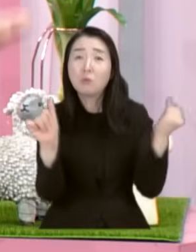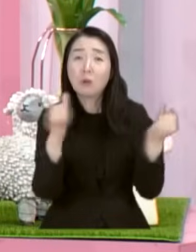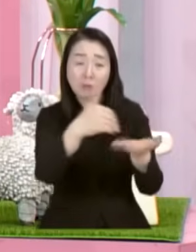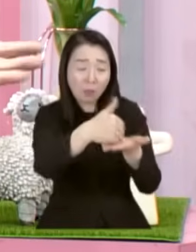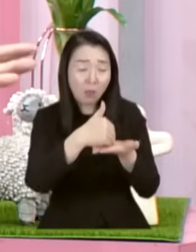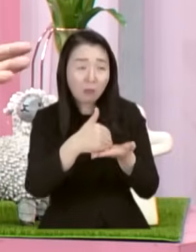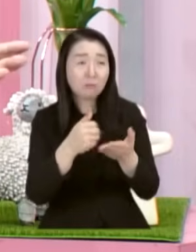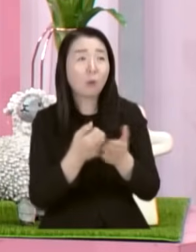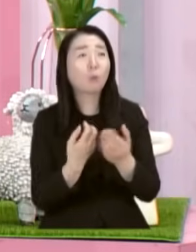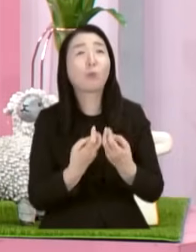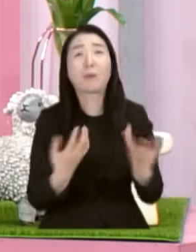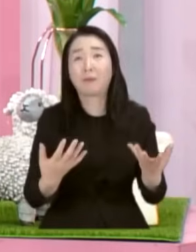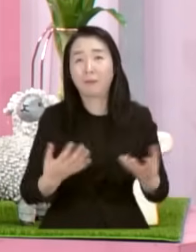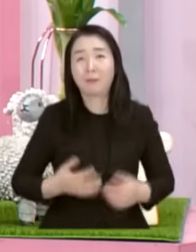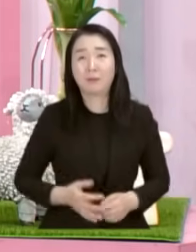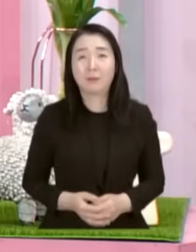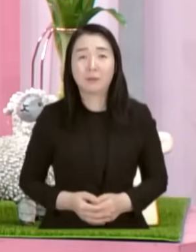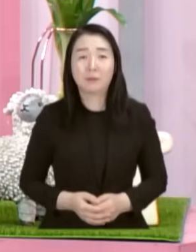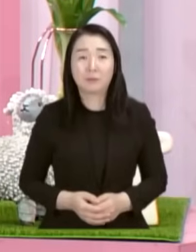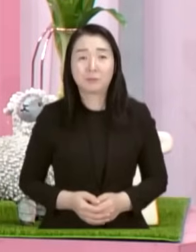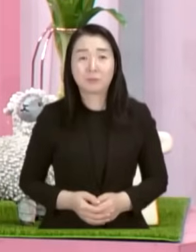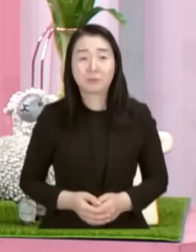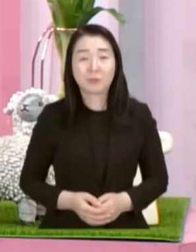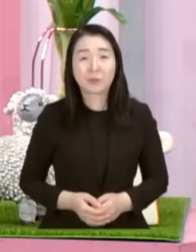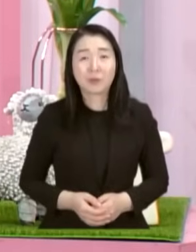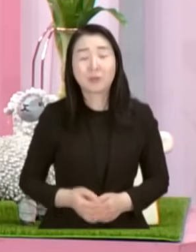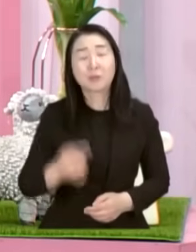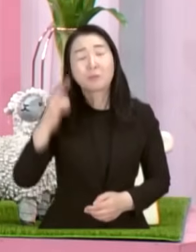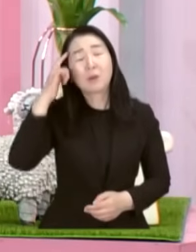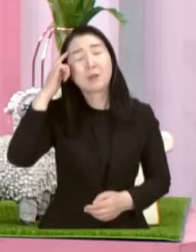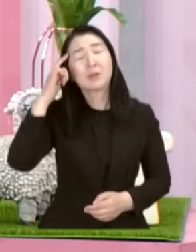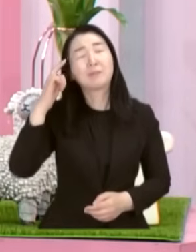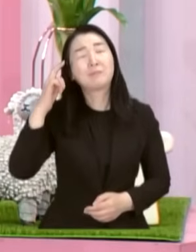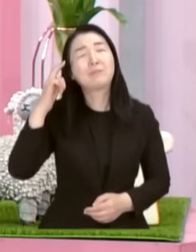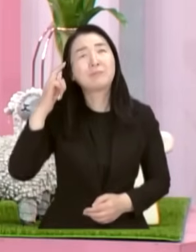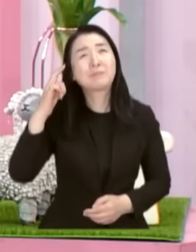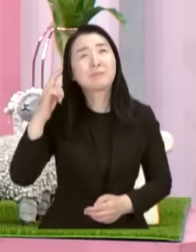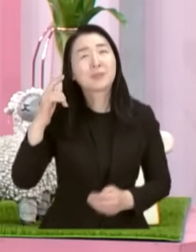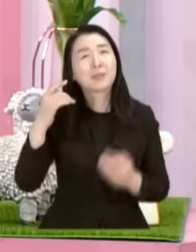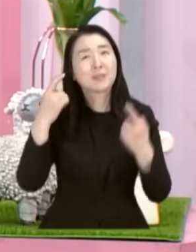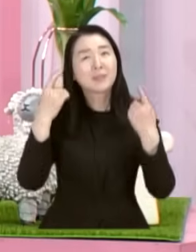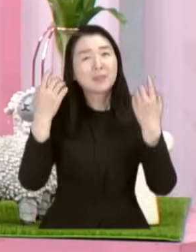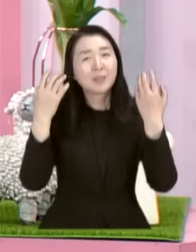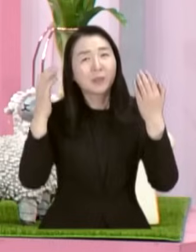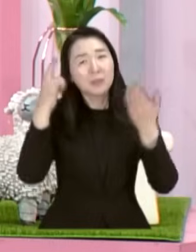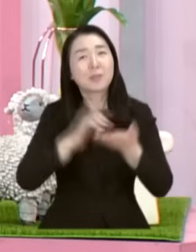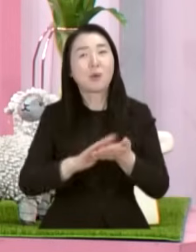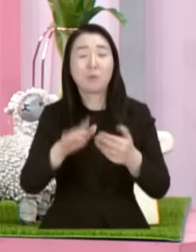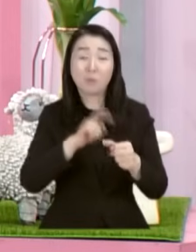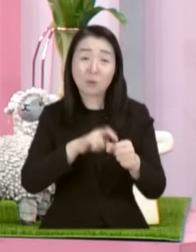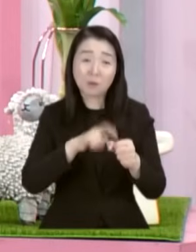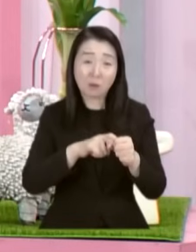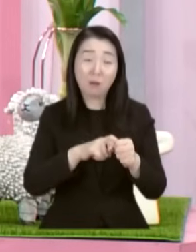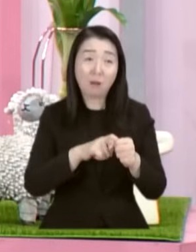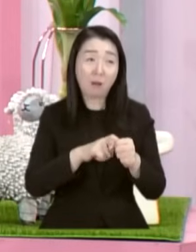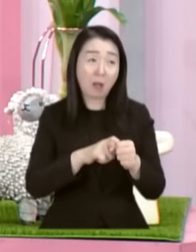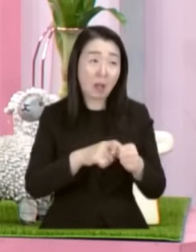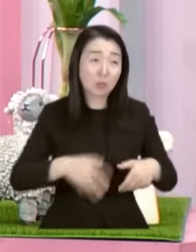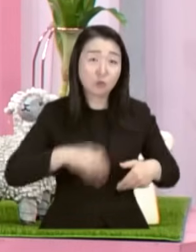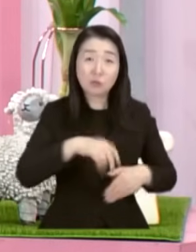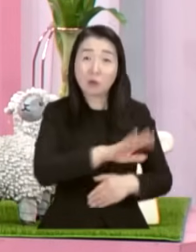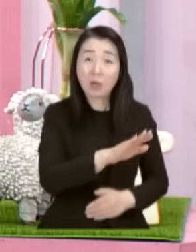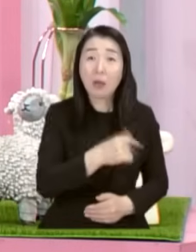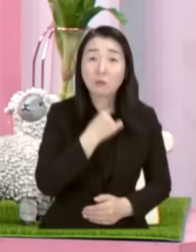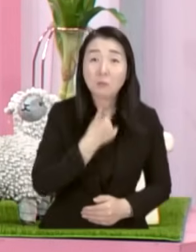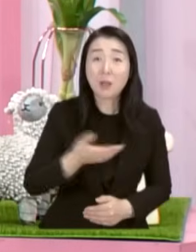나 어떡하지? 이제 이러고 있을 때 머리 식히러 춘천 가려고 그러다가 열차를 잘못 타서 태백으로 가는 거 타고